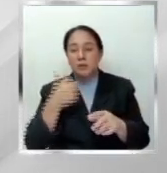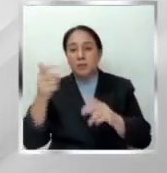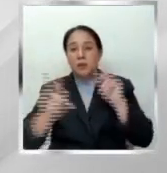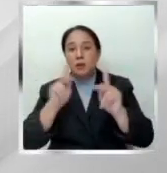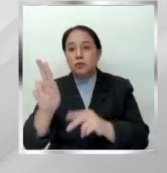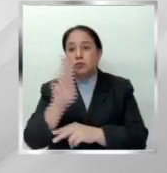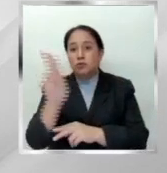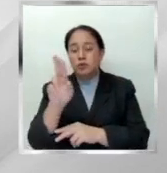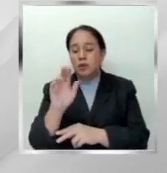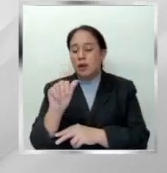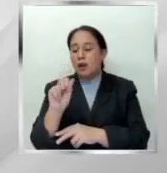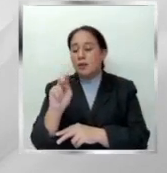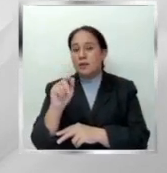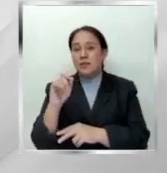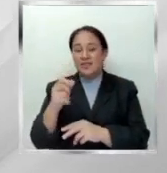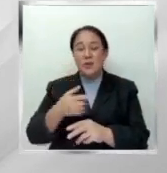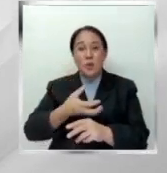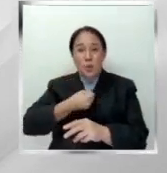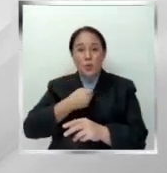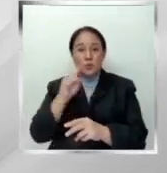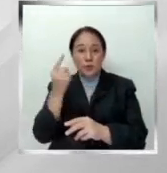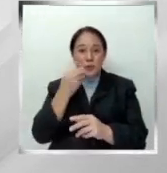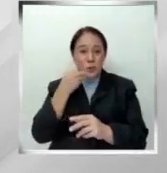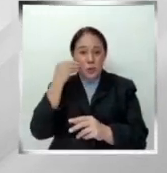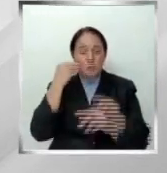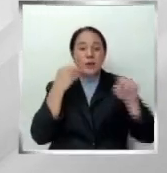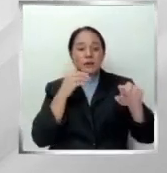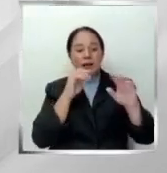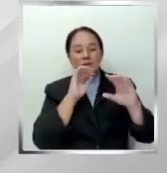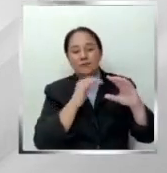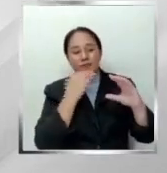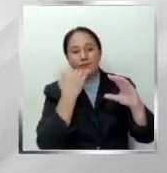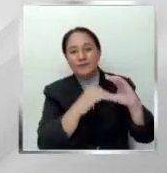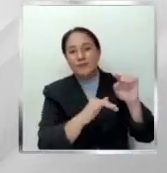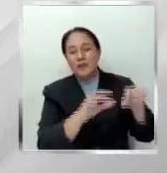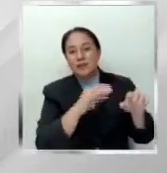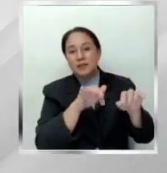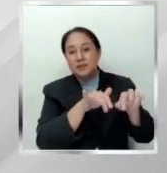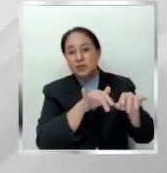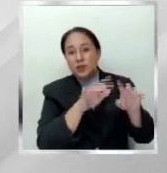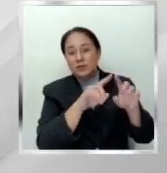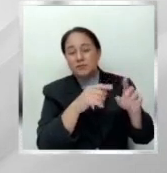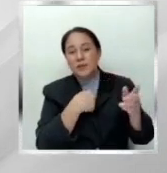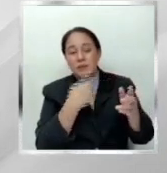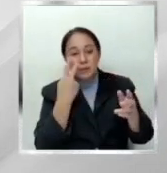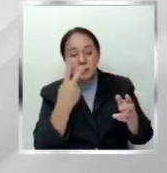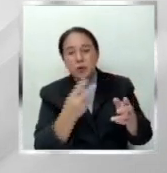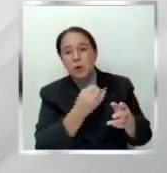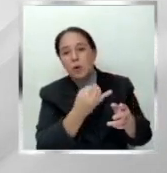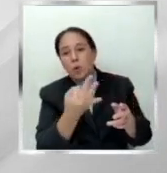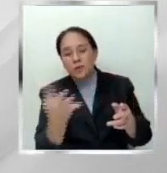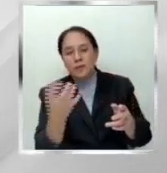nitong antigen test sa bahay, they can just input into this chat box para po makuha lang natin yung numero nito pong ating